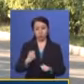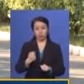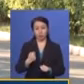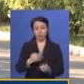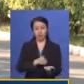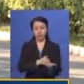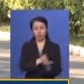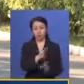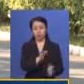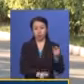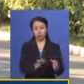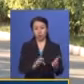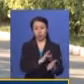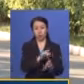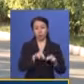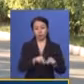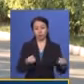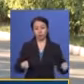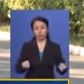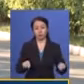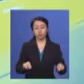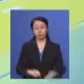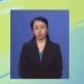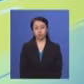и направлен в суд города Петропавловска для принятия решения.